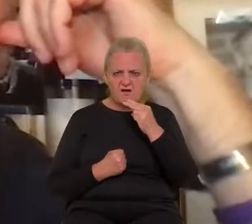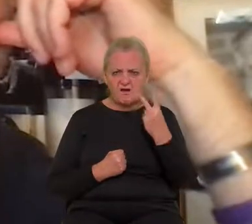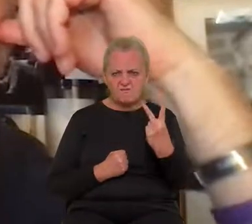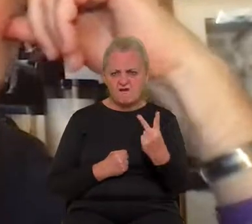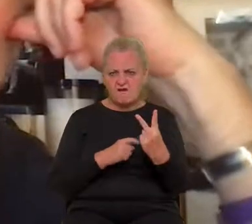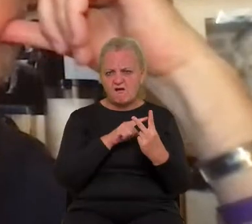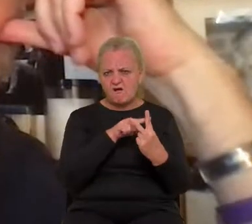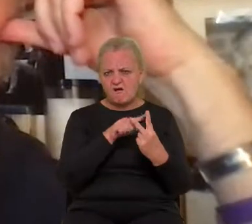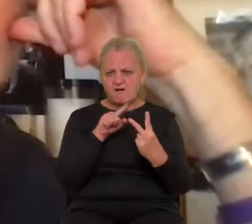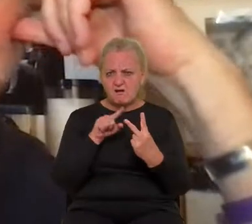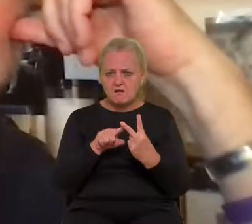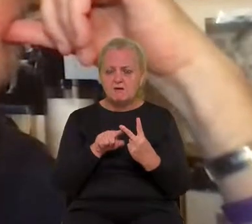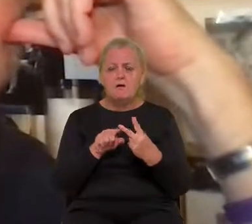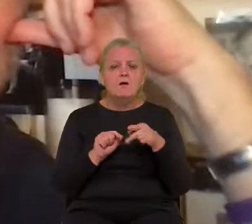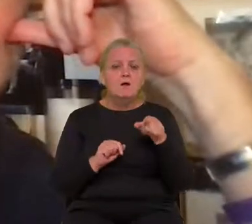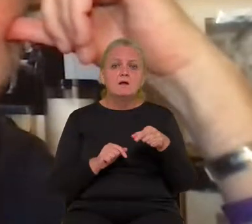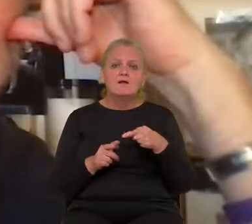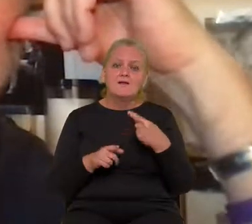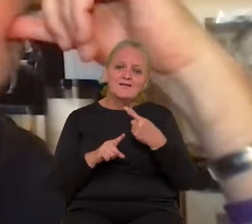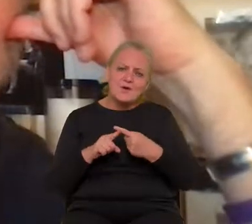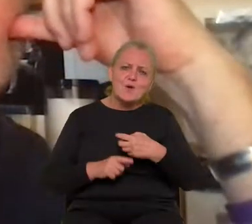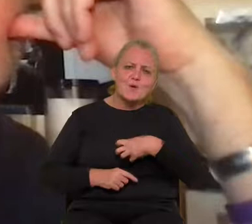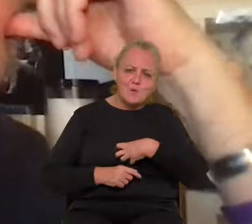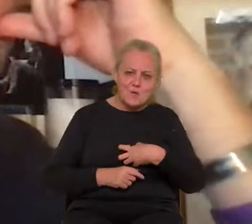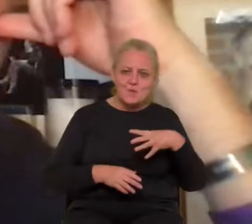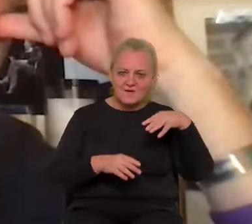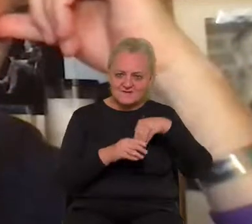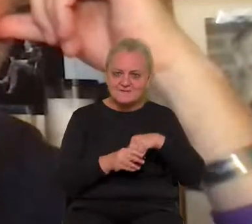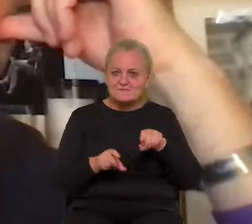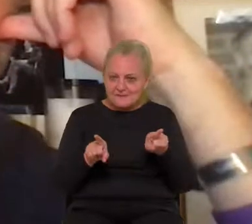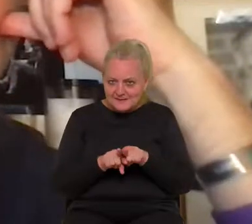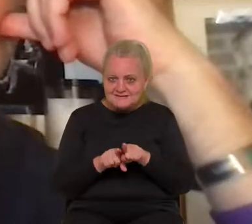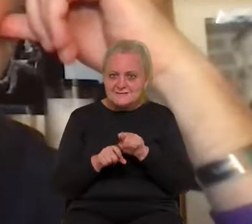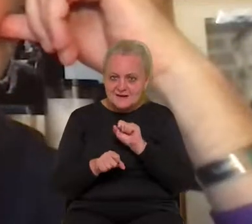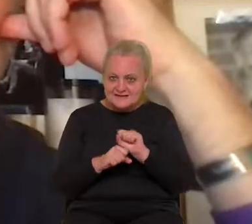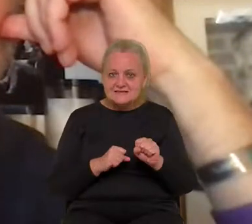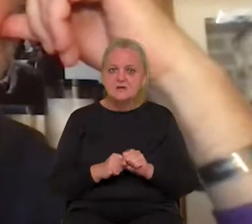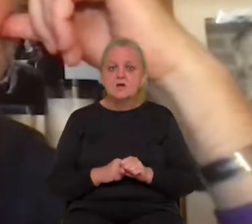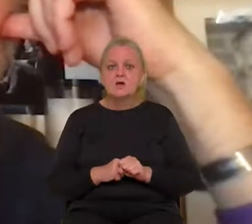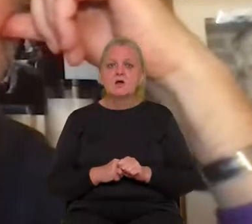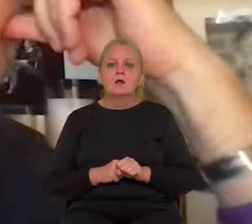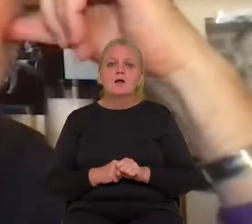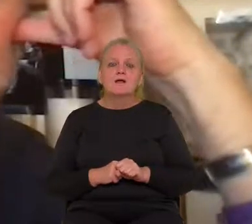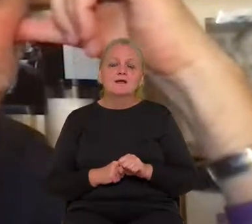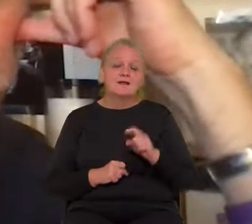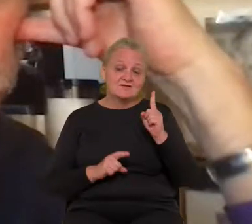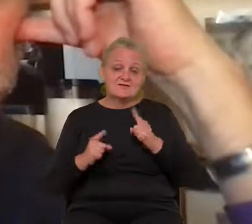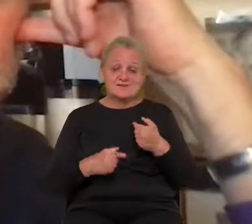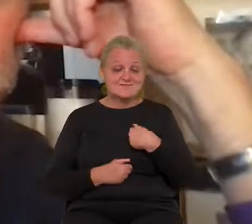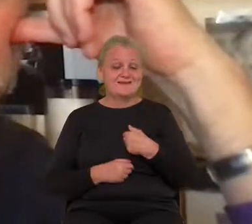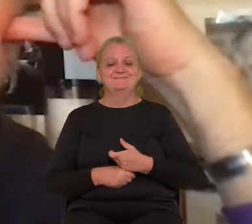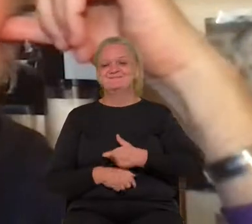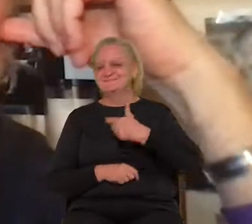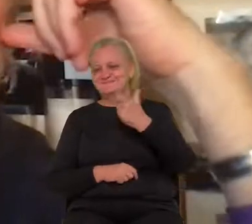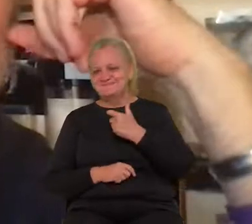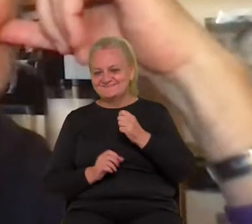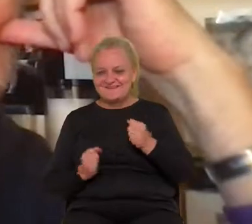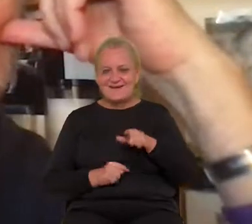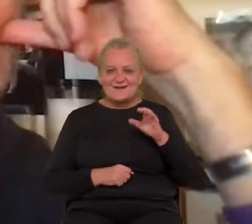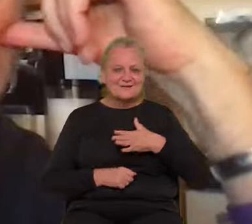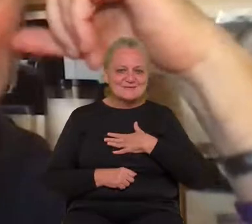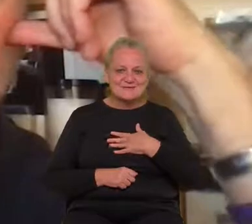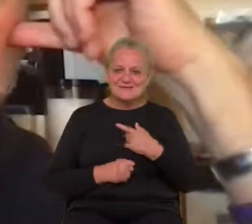również, też są czasami dosyć humorystyczni. No, czasami rozśmieszają mnie do łez swoim poczuciem